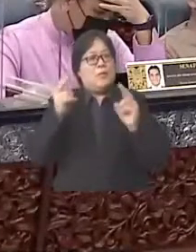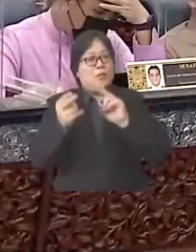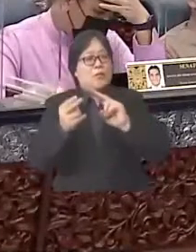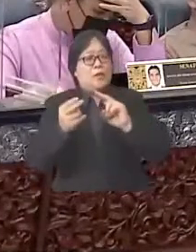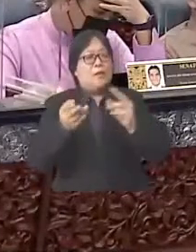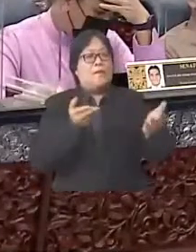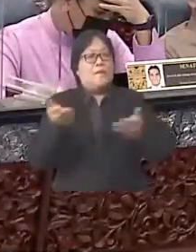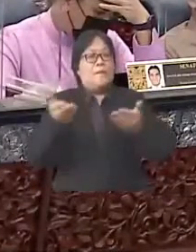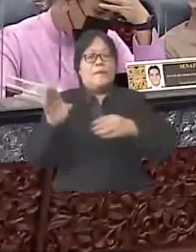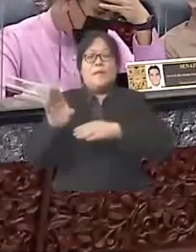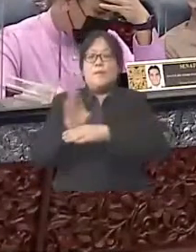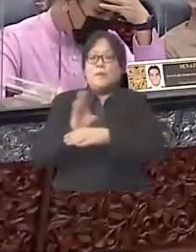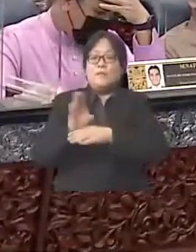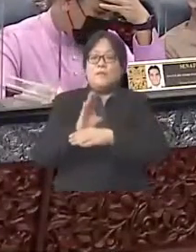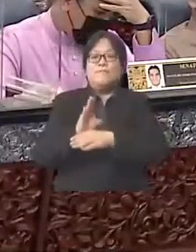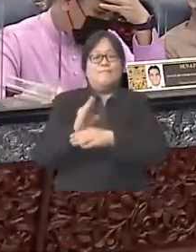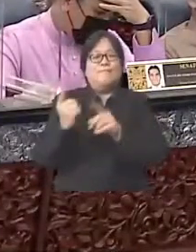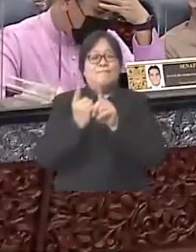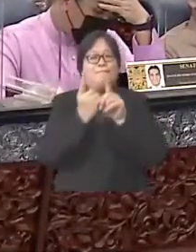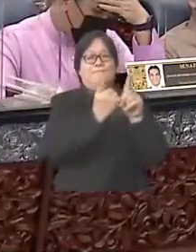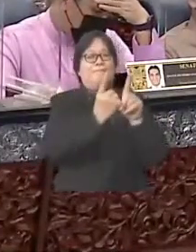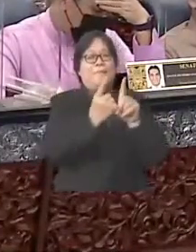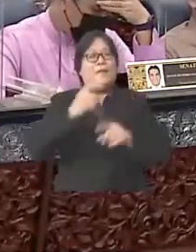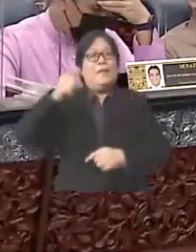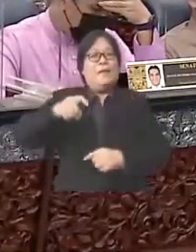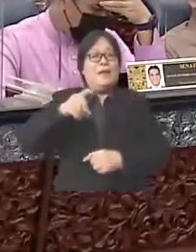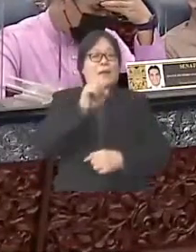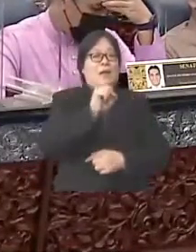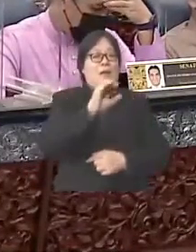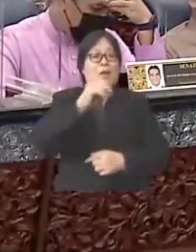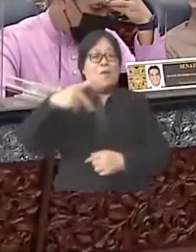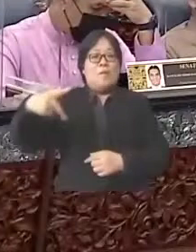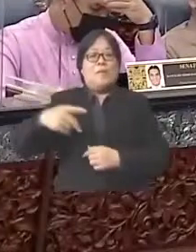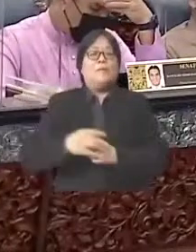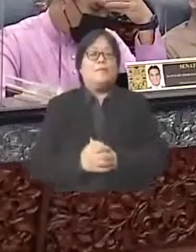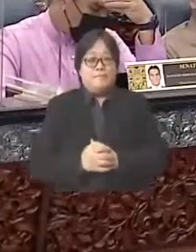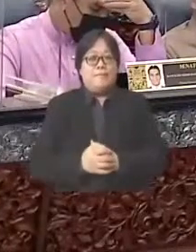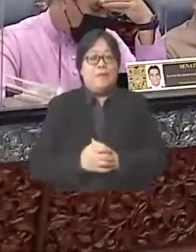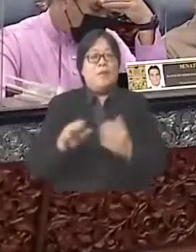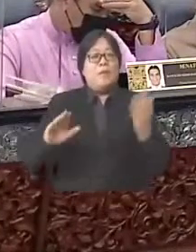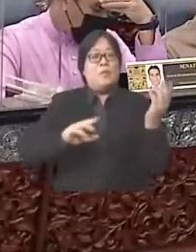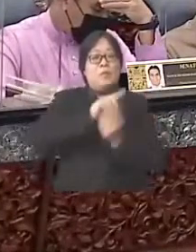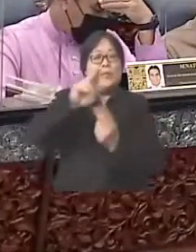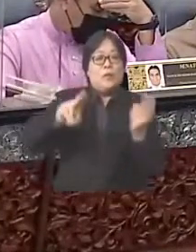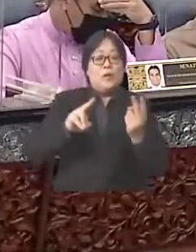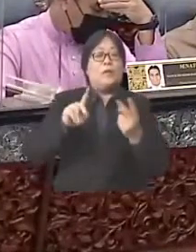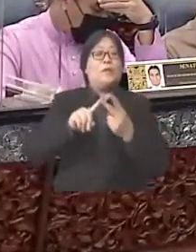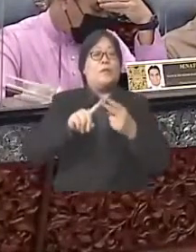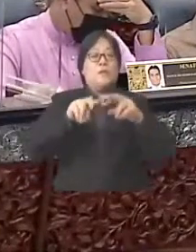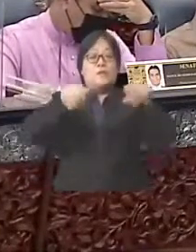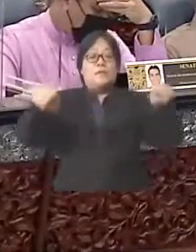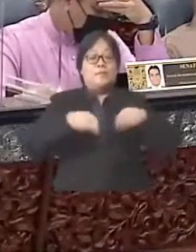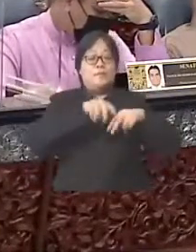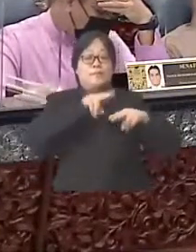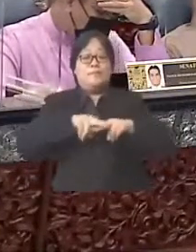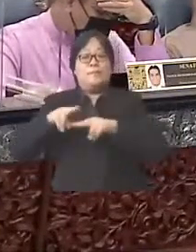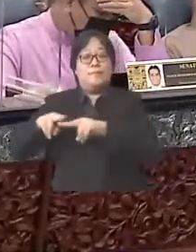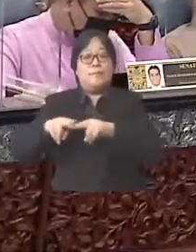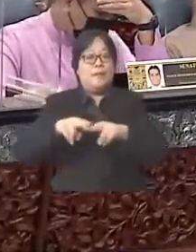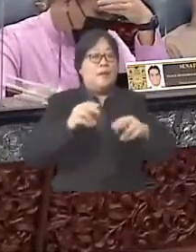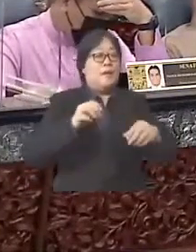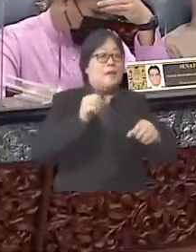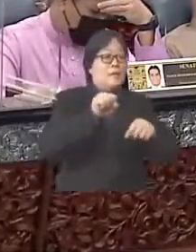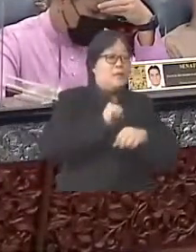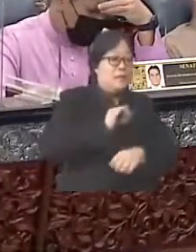Swift ST penjagaan supaya mematuhi penjaga keperluan shopee seperti pengudaraan seteru Ang duduk pelanggan dan